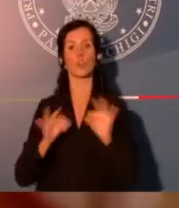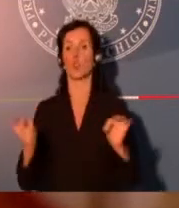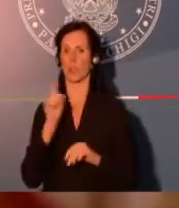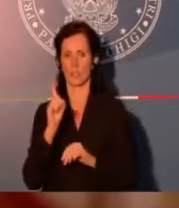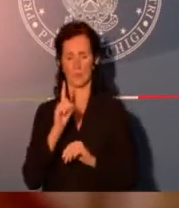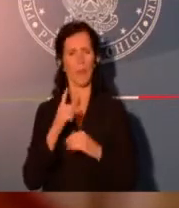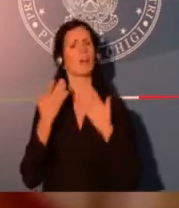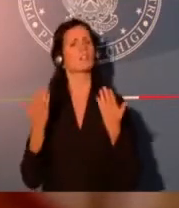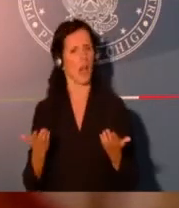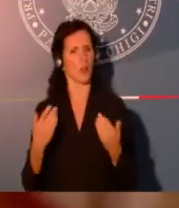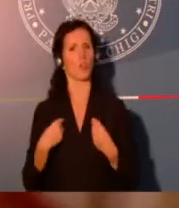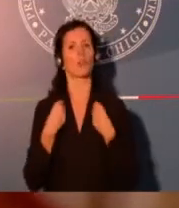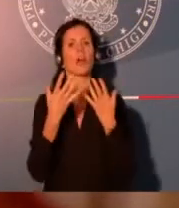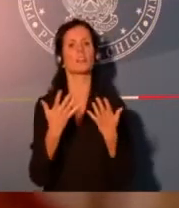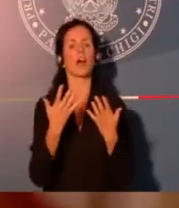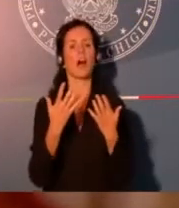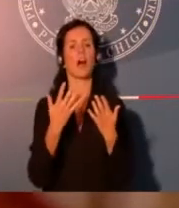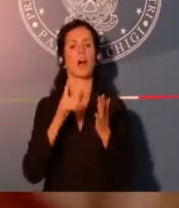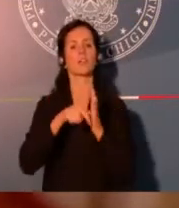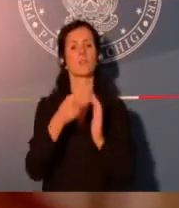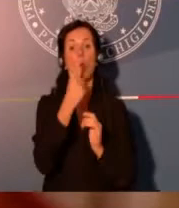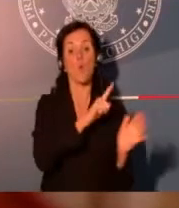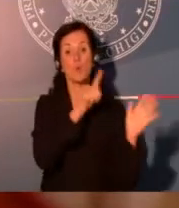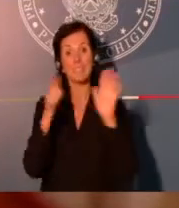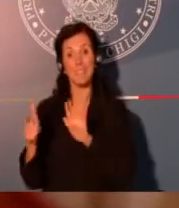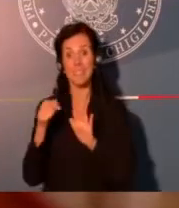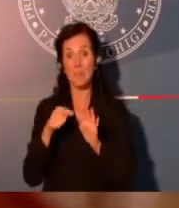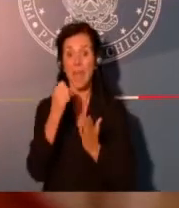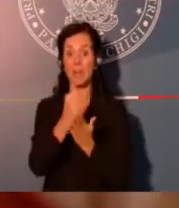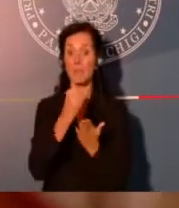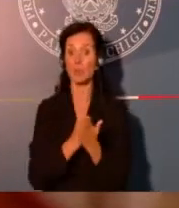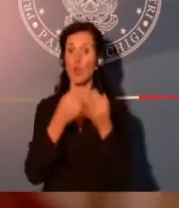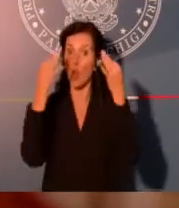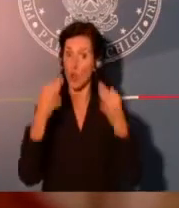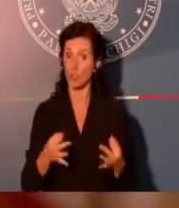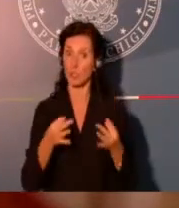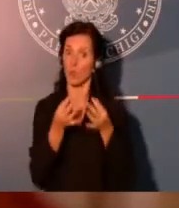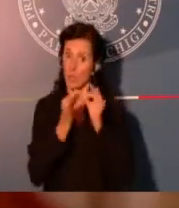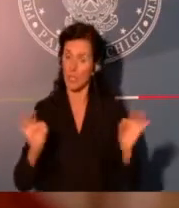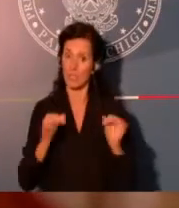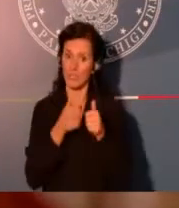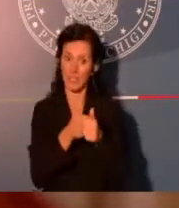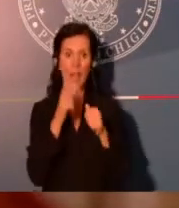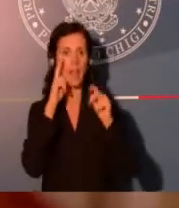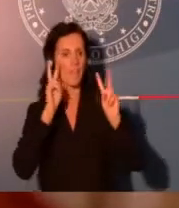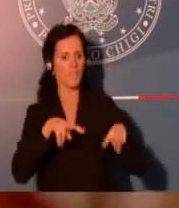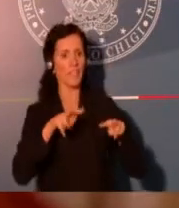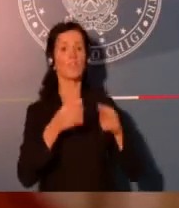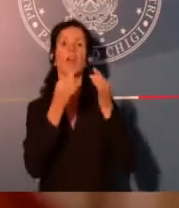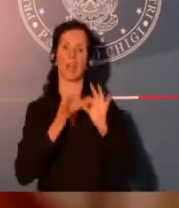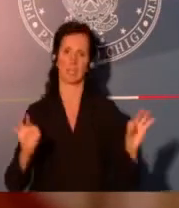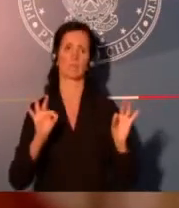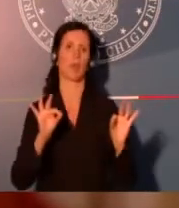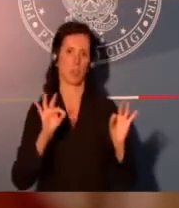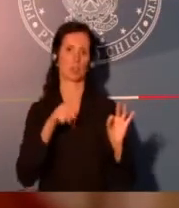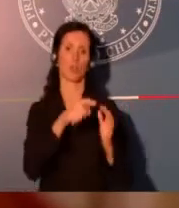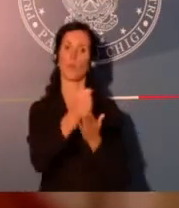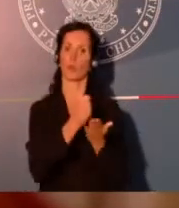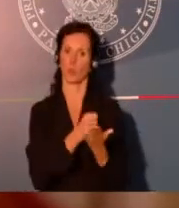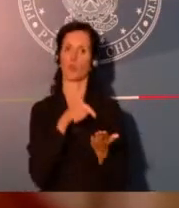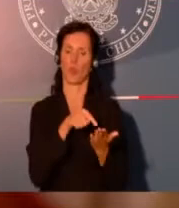una settimana per adeguare i protocolli di sicurezza e per verificarne il rispetto. Se questo